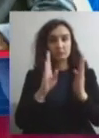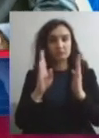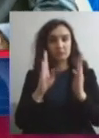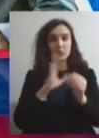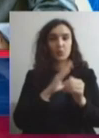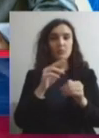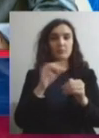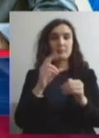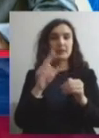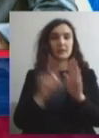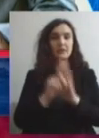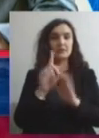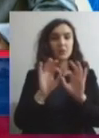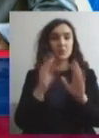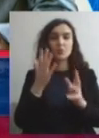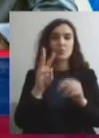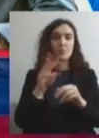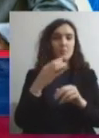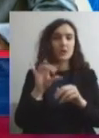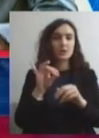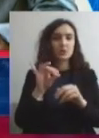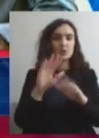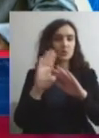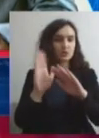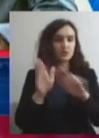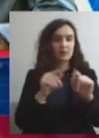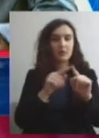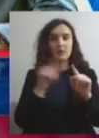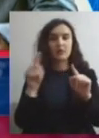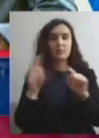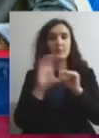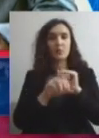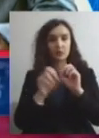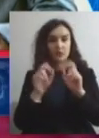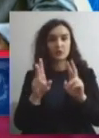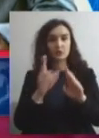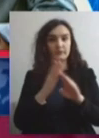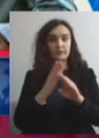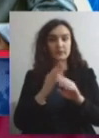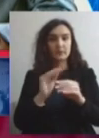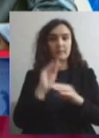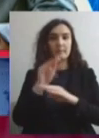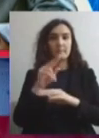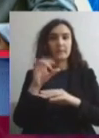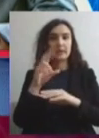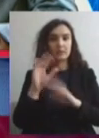ნავარაუდები თავიდან, თუ მაისის შუა რიცხვების შემდეგაც ისევ რჩება საფრთხეები პიკური მაჩვენებლების.